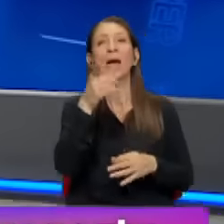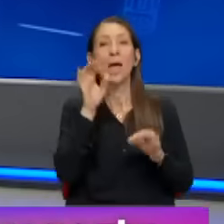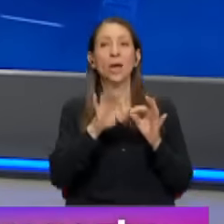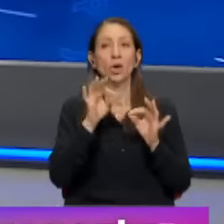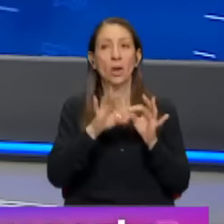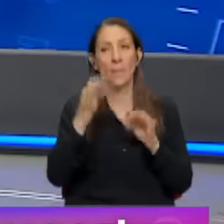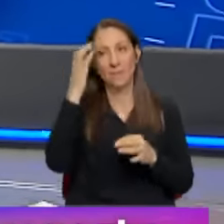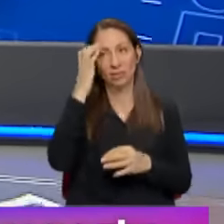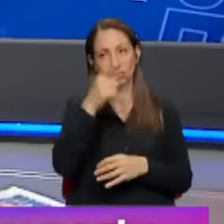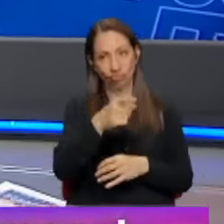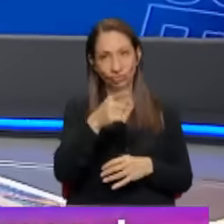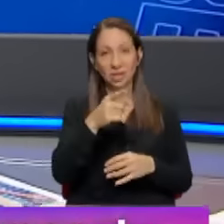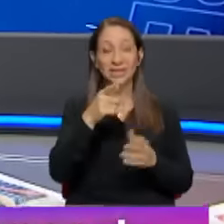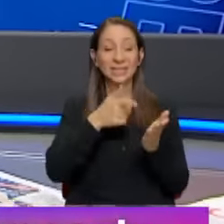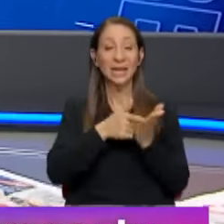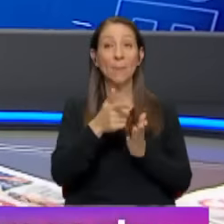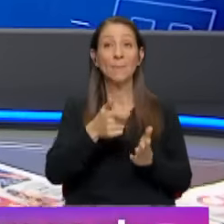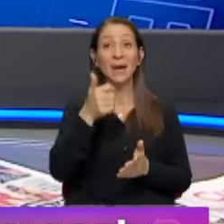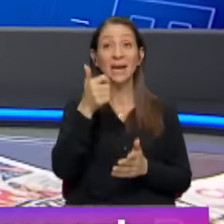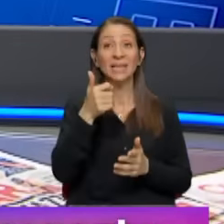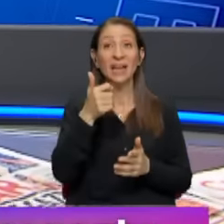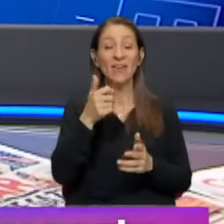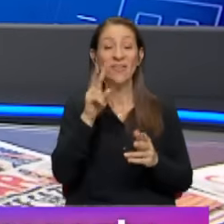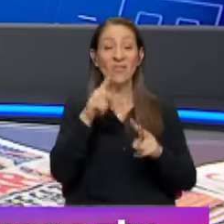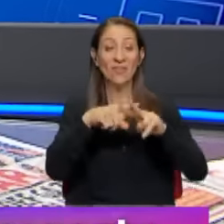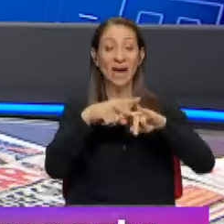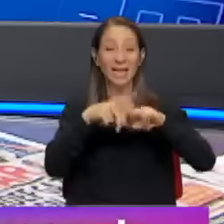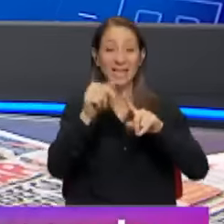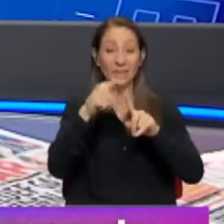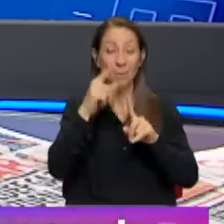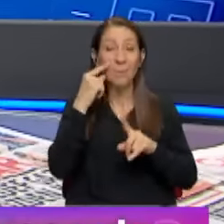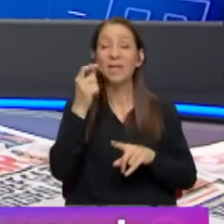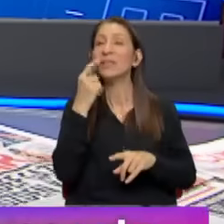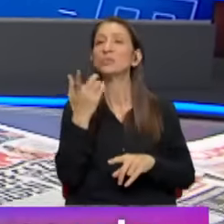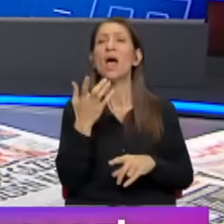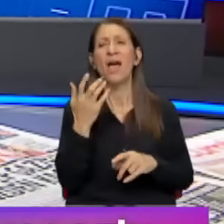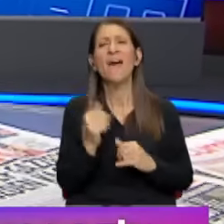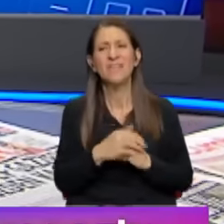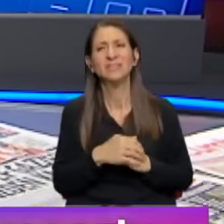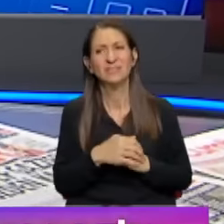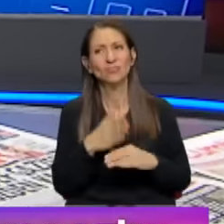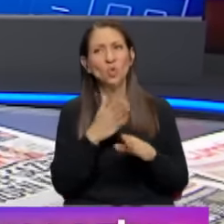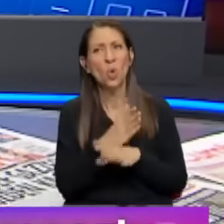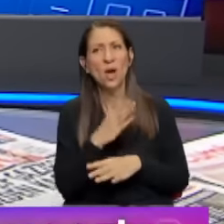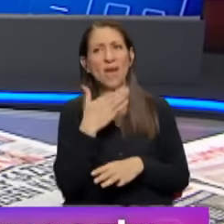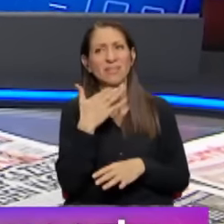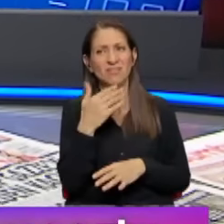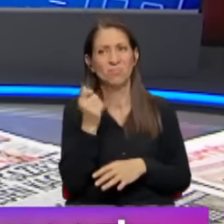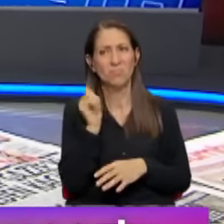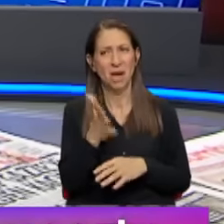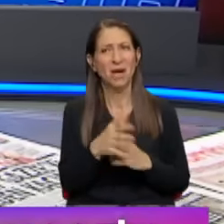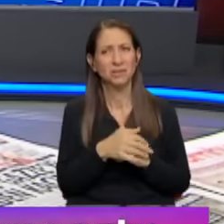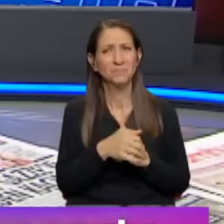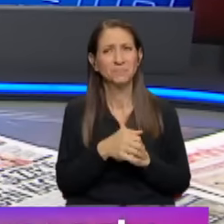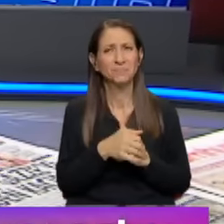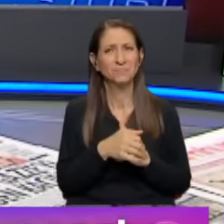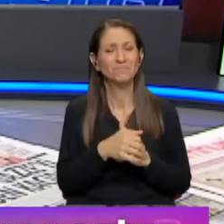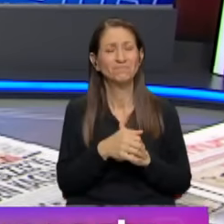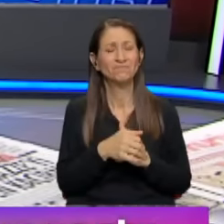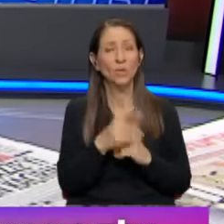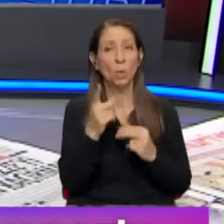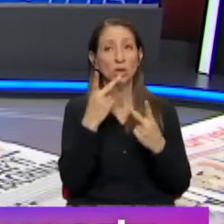ekonomi başındaydı. O dönem Tarım Bakanı Vahit Kirişçi. O ne demişti? Evet ya, gerçekten et fiyatları biraz